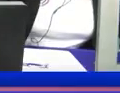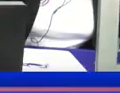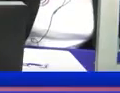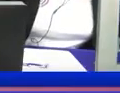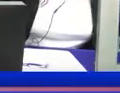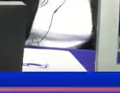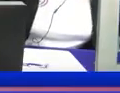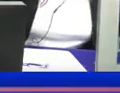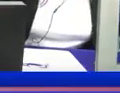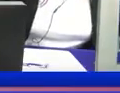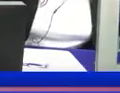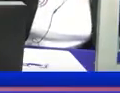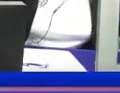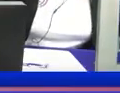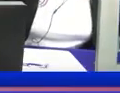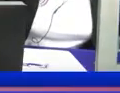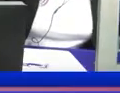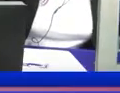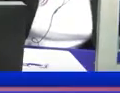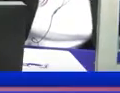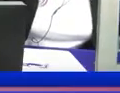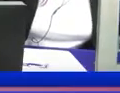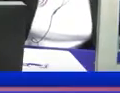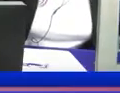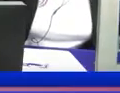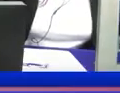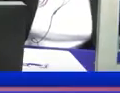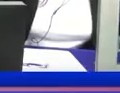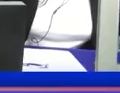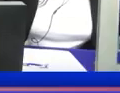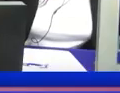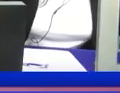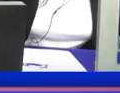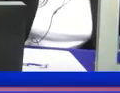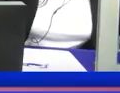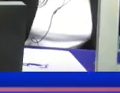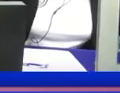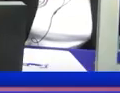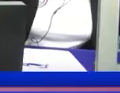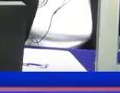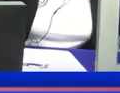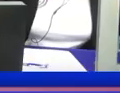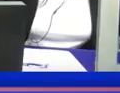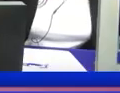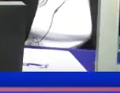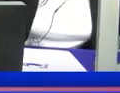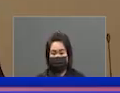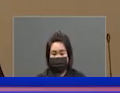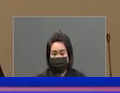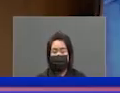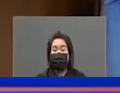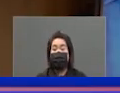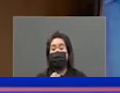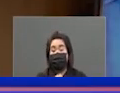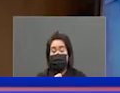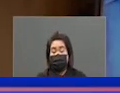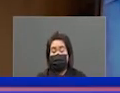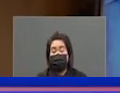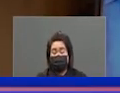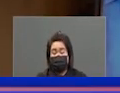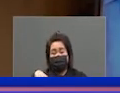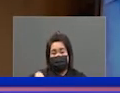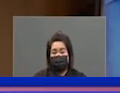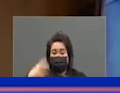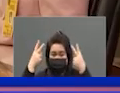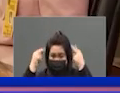ครับท่านมีศูนย์ดำรงธรรมที่ดำเนินการอยู่ไปทุกอำเภอนะครับแล้วก็ตำบลเราก็ผ่านให้ในสำนัก